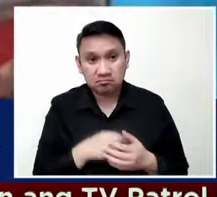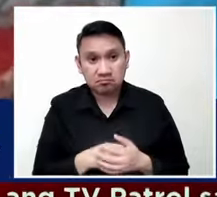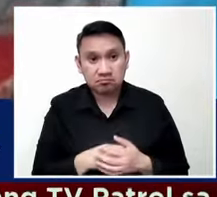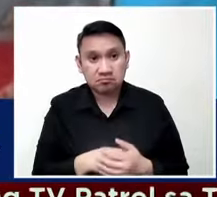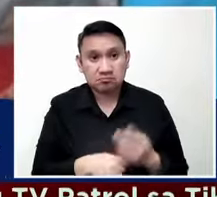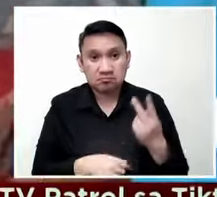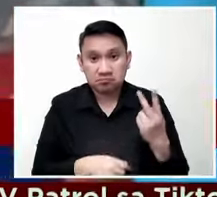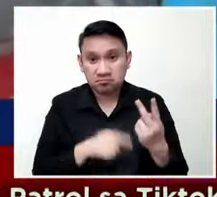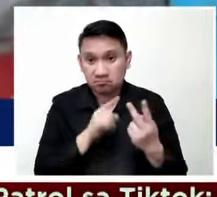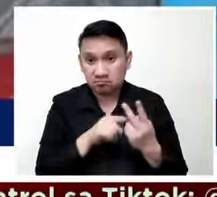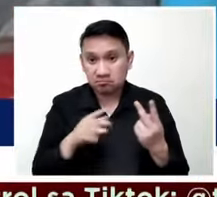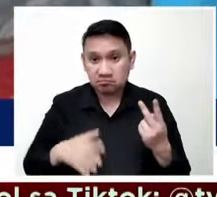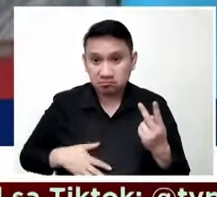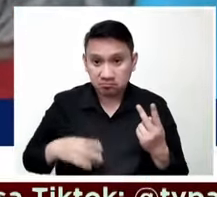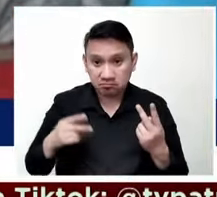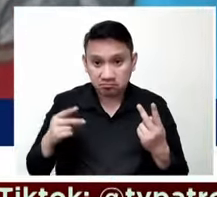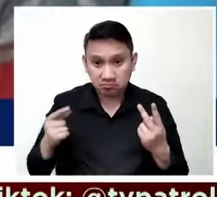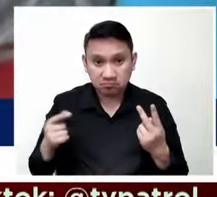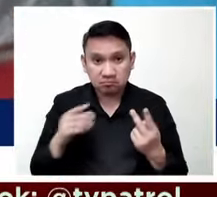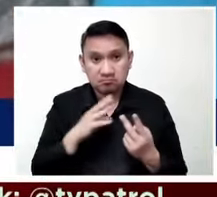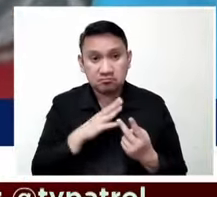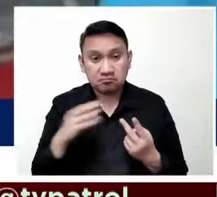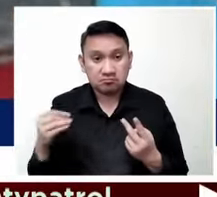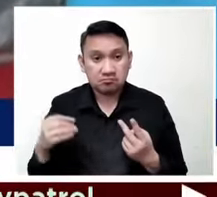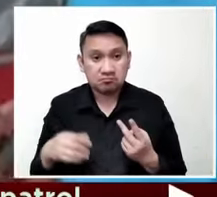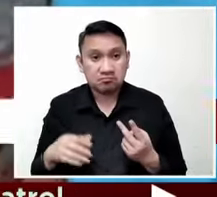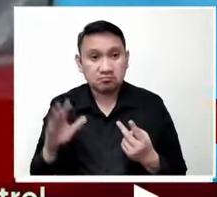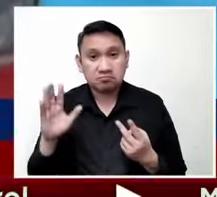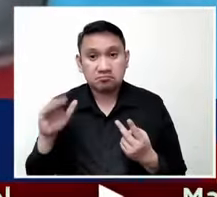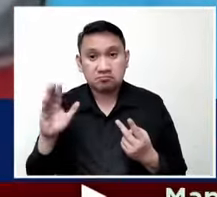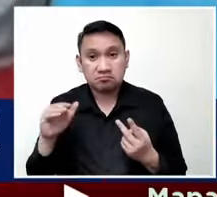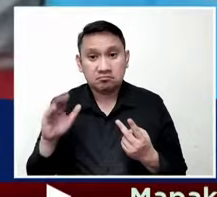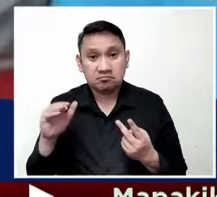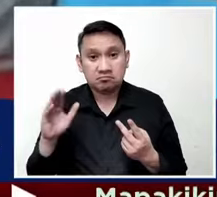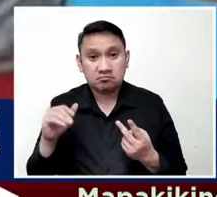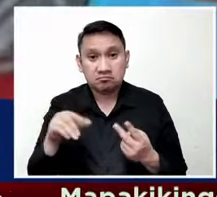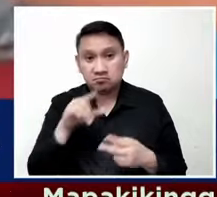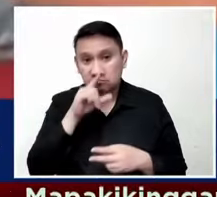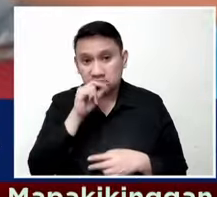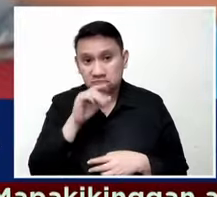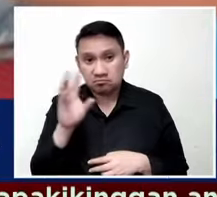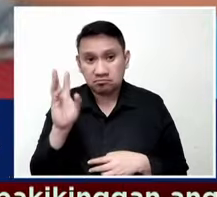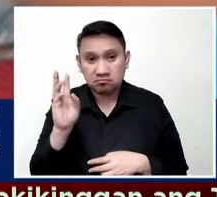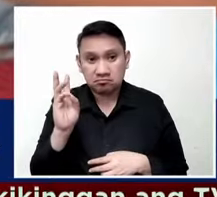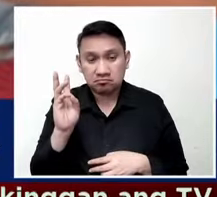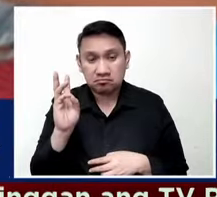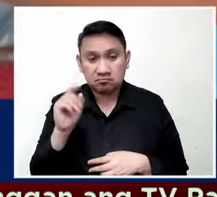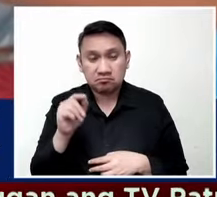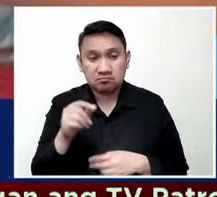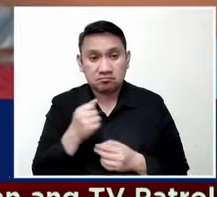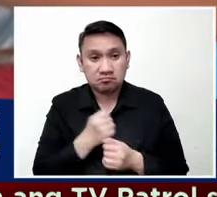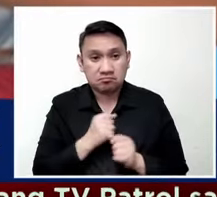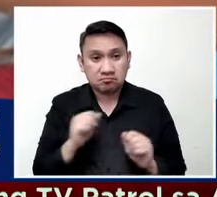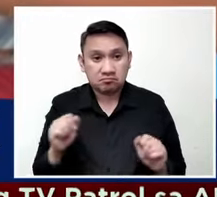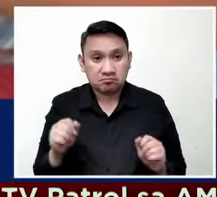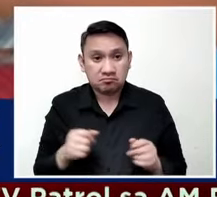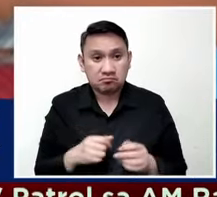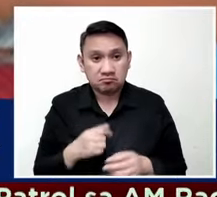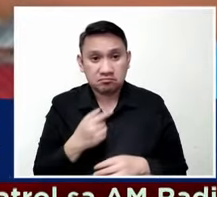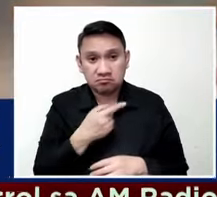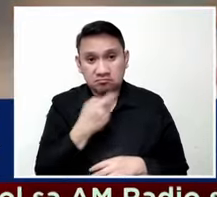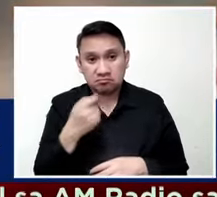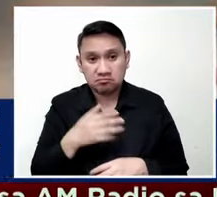aso tsaka sa 50 po na ibon ko, 6 na lang po yung natira. Parte na po kasi ito na po, bilhin namin,